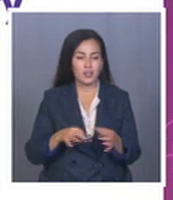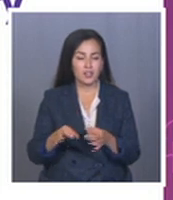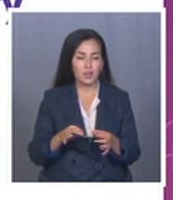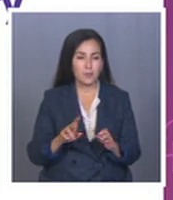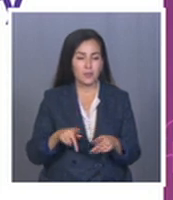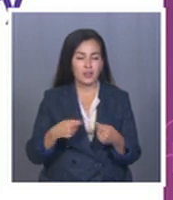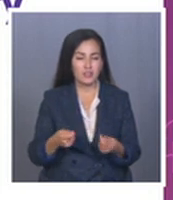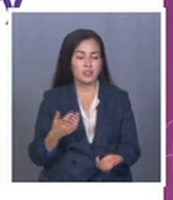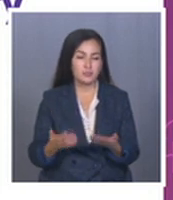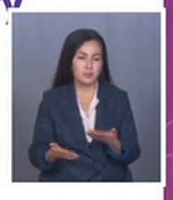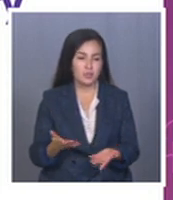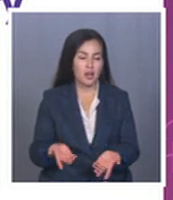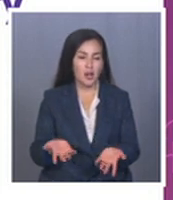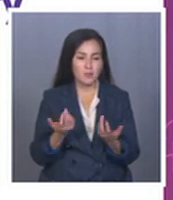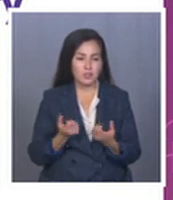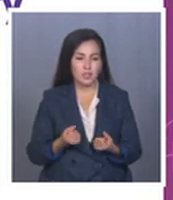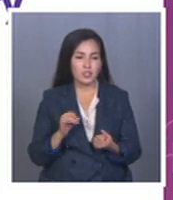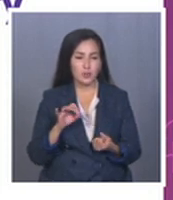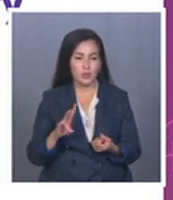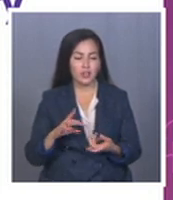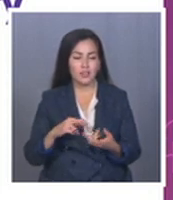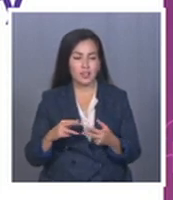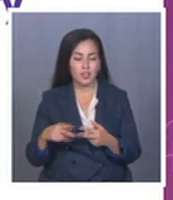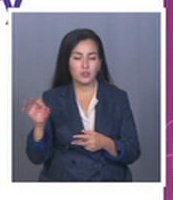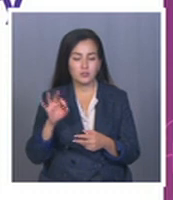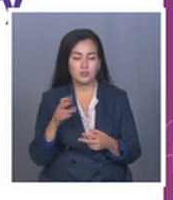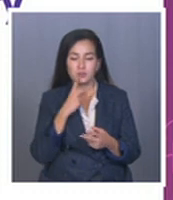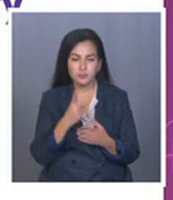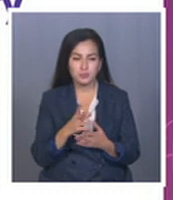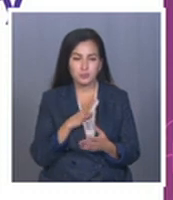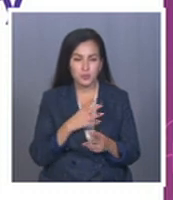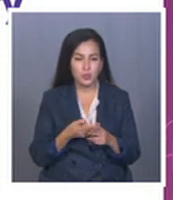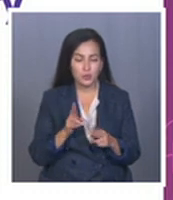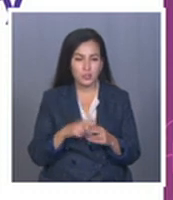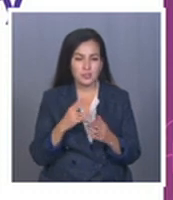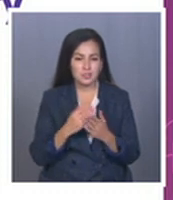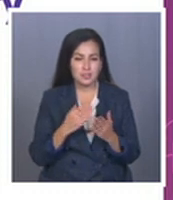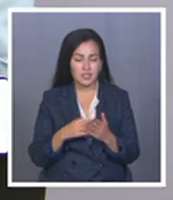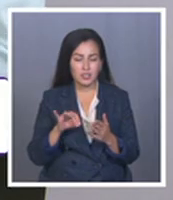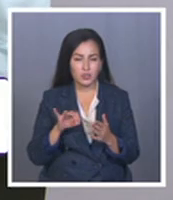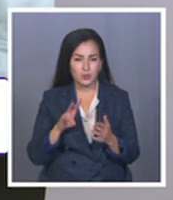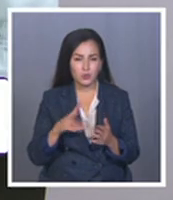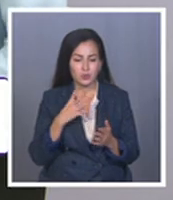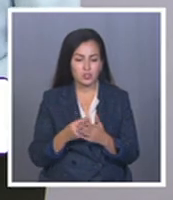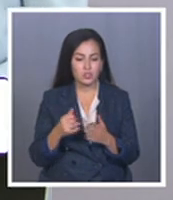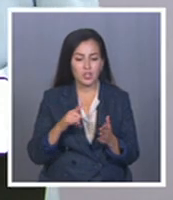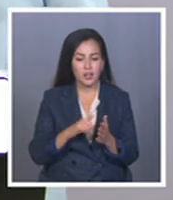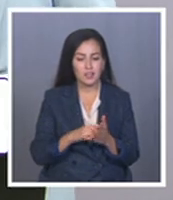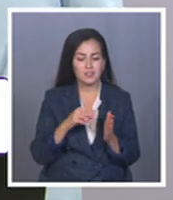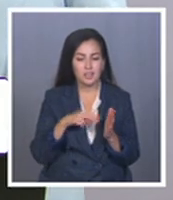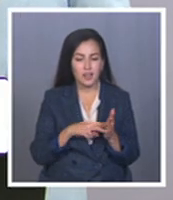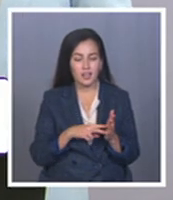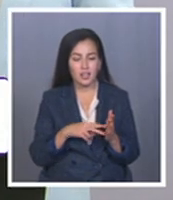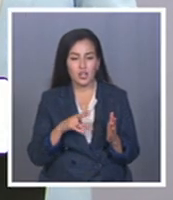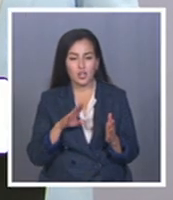немесе электрондарды қабылдап, иондарға айналатынын қарастырдық. Сол түзілген иондардың шартты заряды тотығу